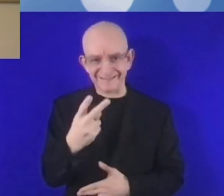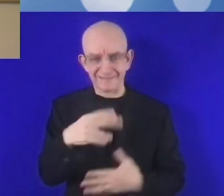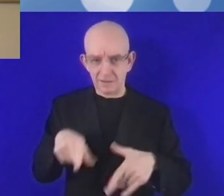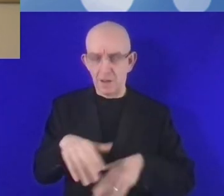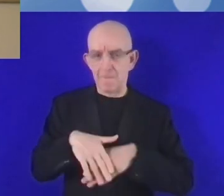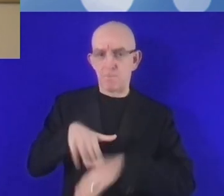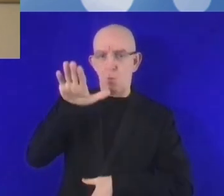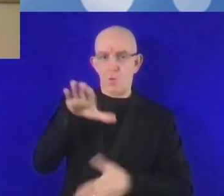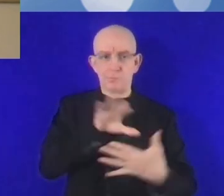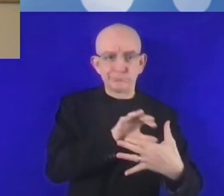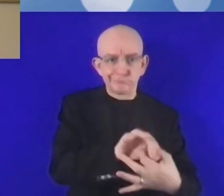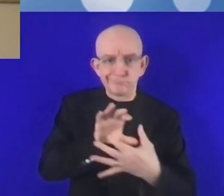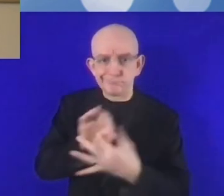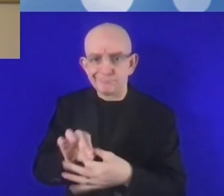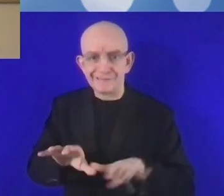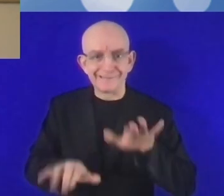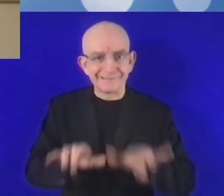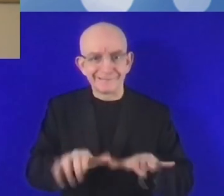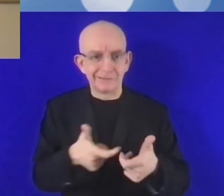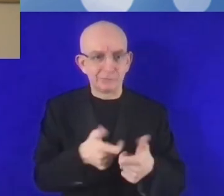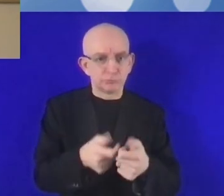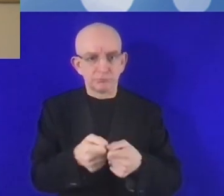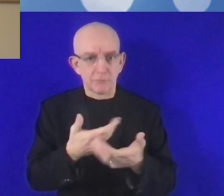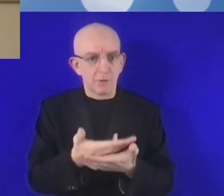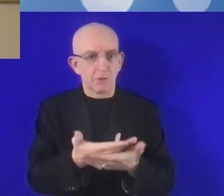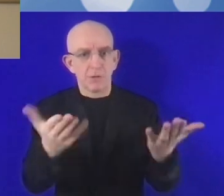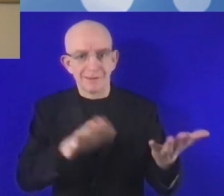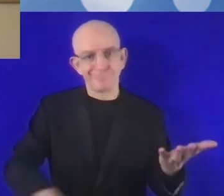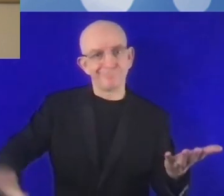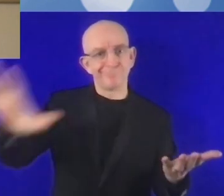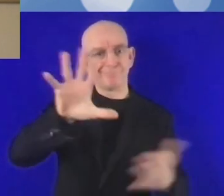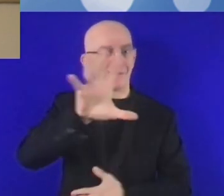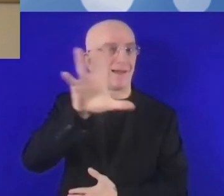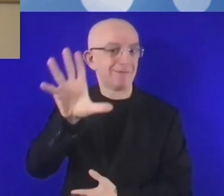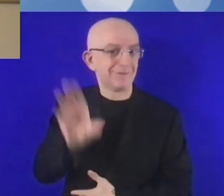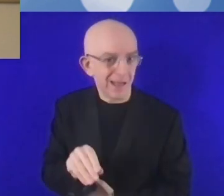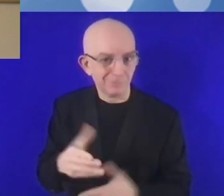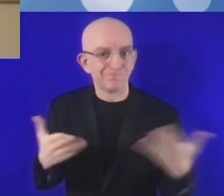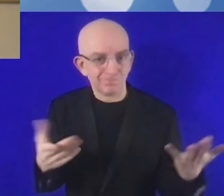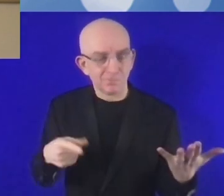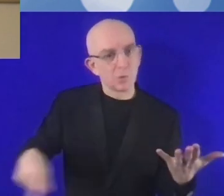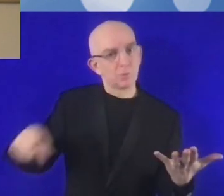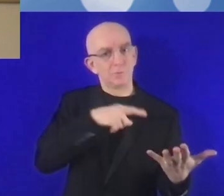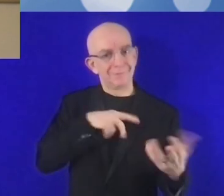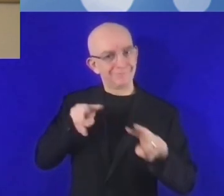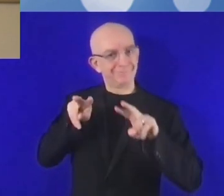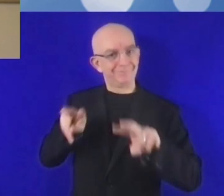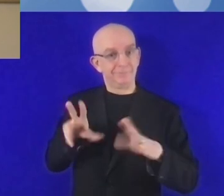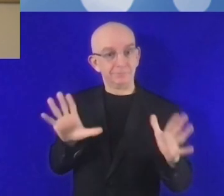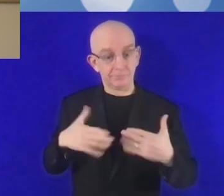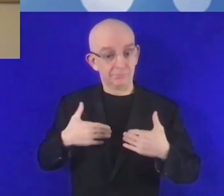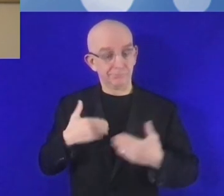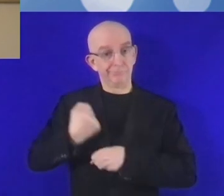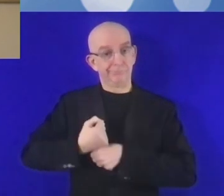периодом предыдущего года, что показывает, что люди во все большей степени пользуются интернетом. Мы